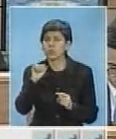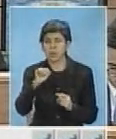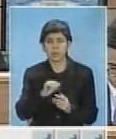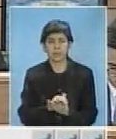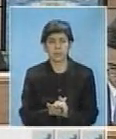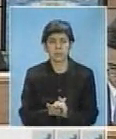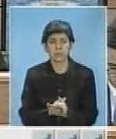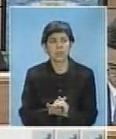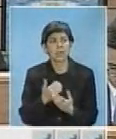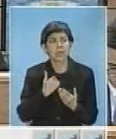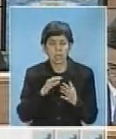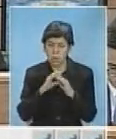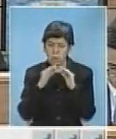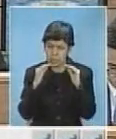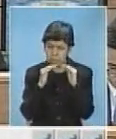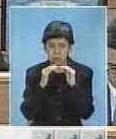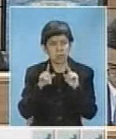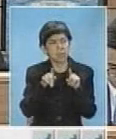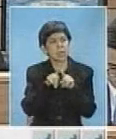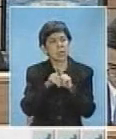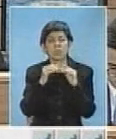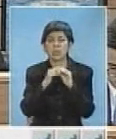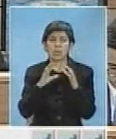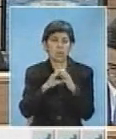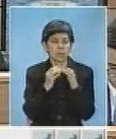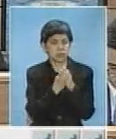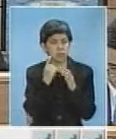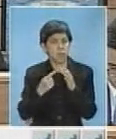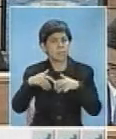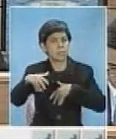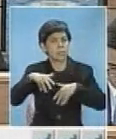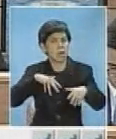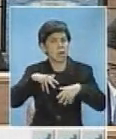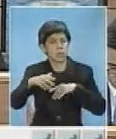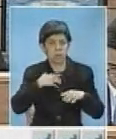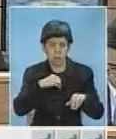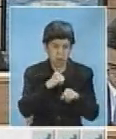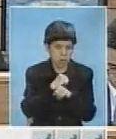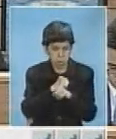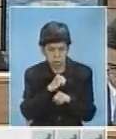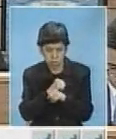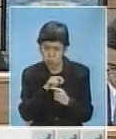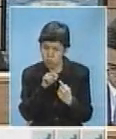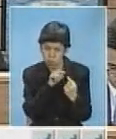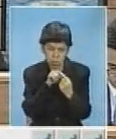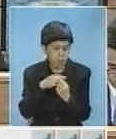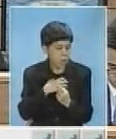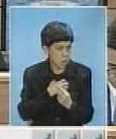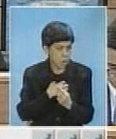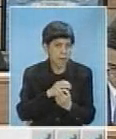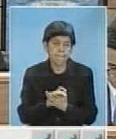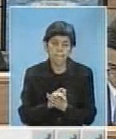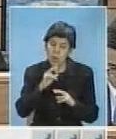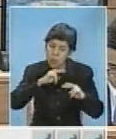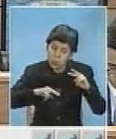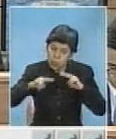รแต่เป็นการริดรอนสิทธิของพวกเราในฐานะตัวแทนของพี่น้องประชาชนที่จะปฏิบัติหน้าที่โดยชอบในการที่จ